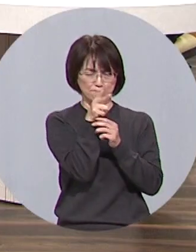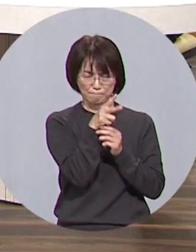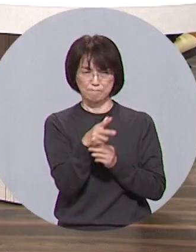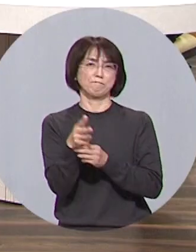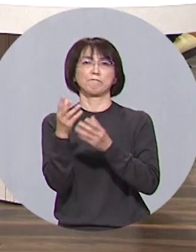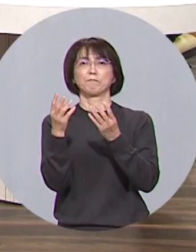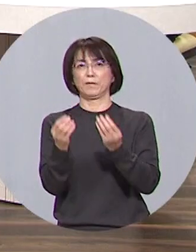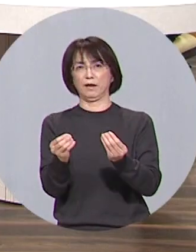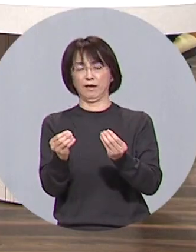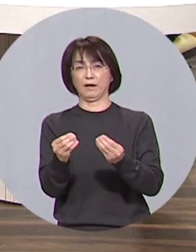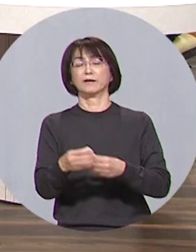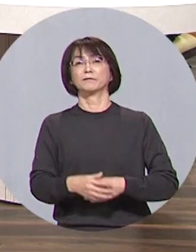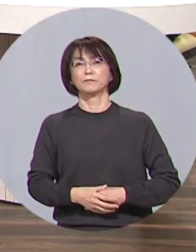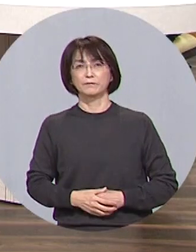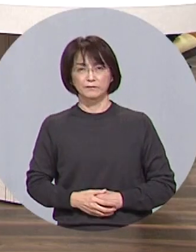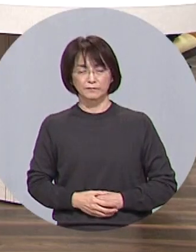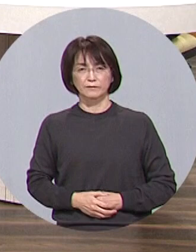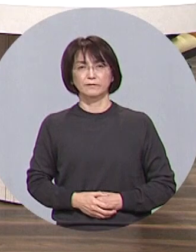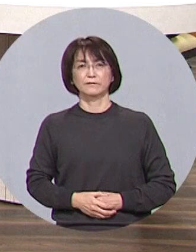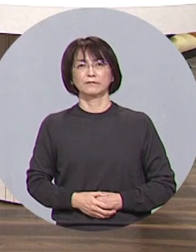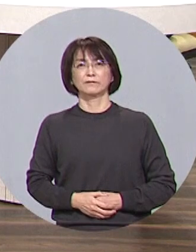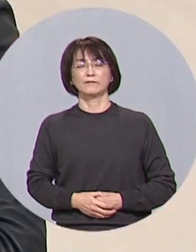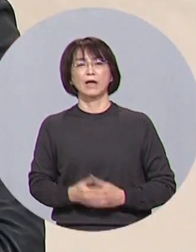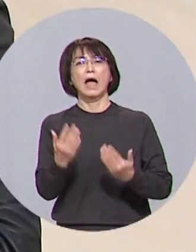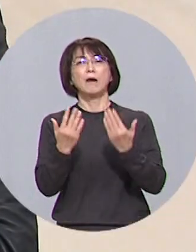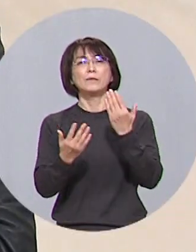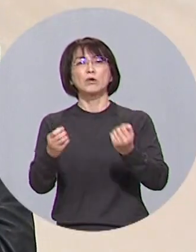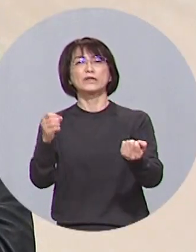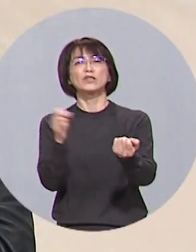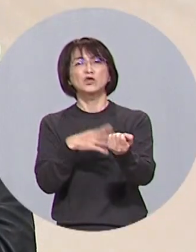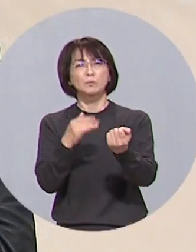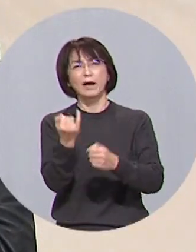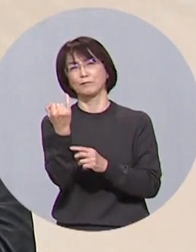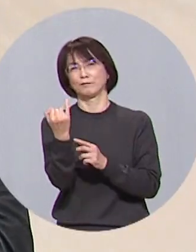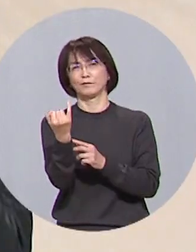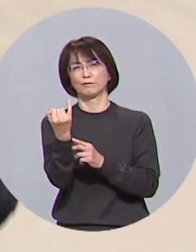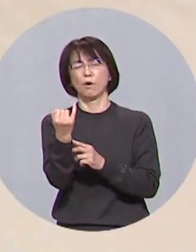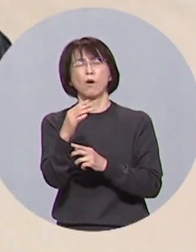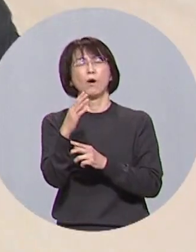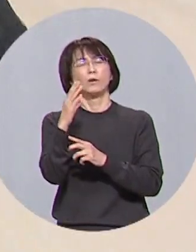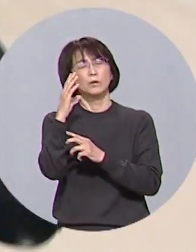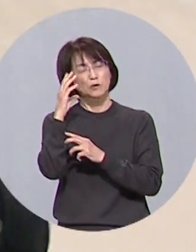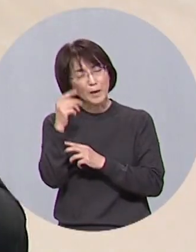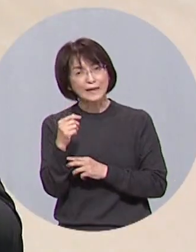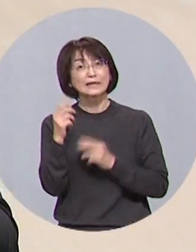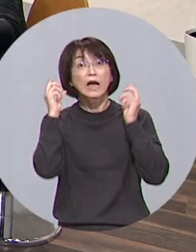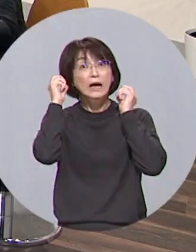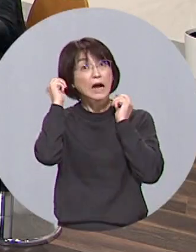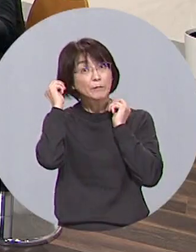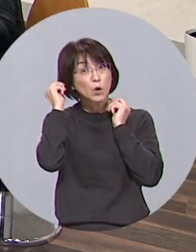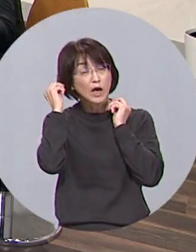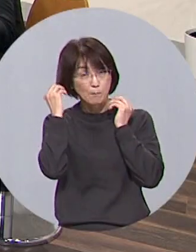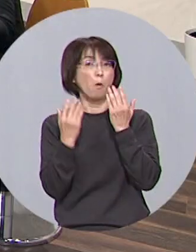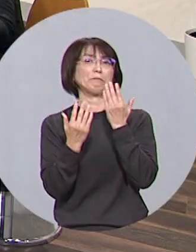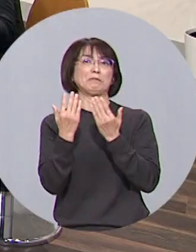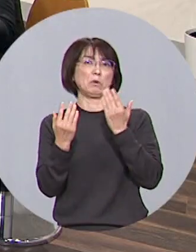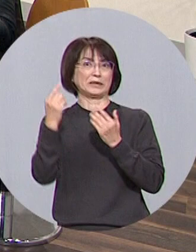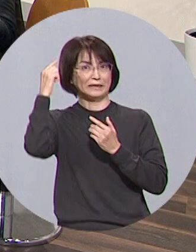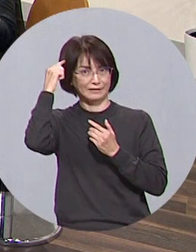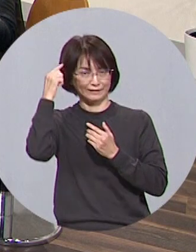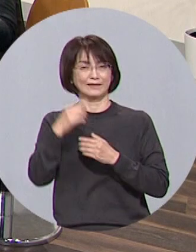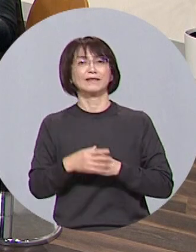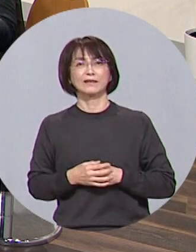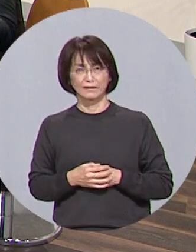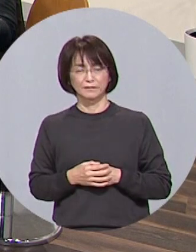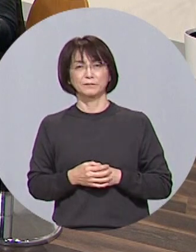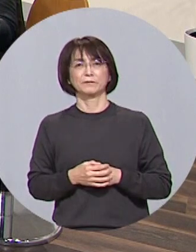ね、 キャラがもう、 いや緑の、ね、はい、お母さん、はい、素晴らしいですよ。もう髪の毛も緑ですからね。 そうです、